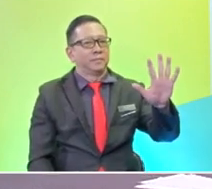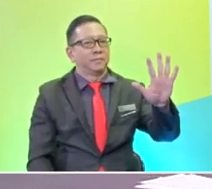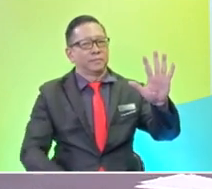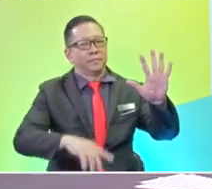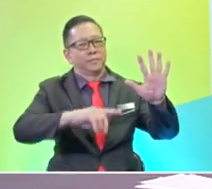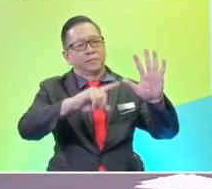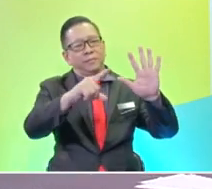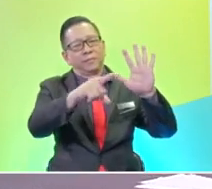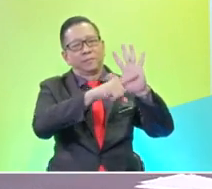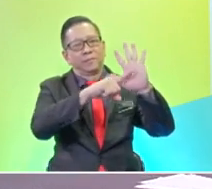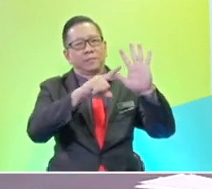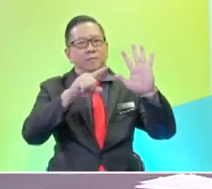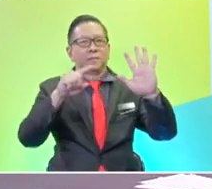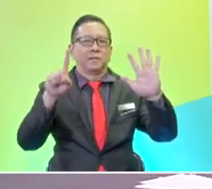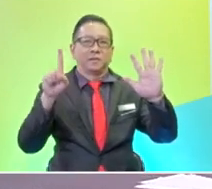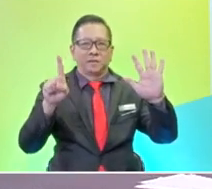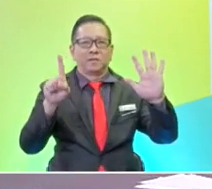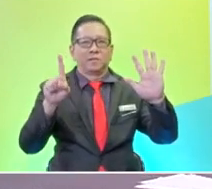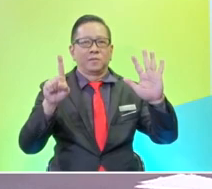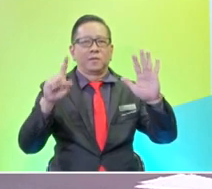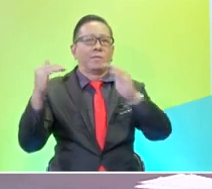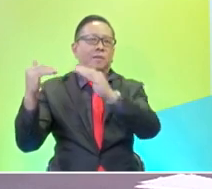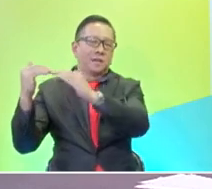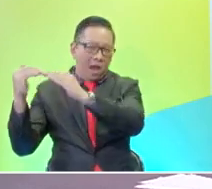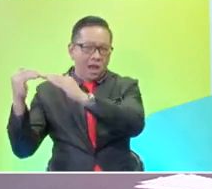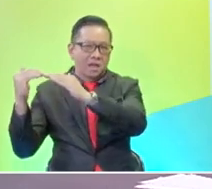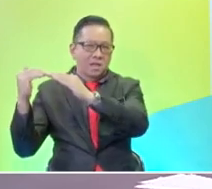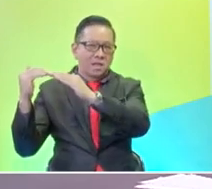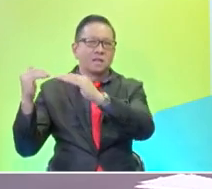tolak Oke 1 =